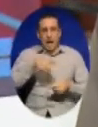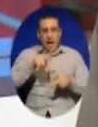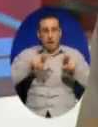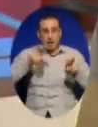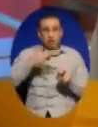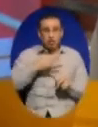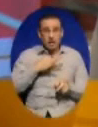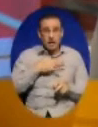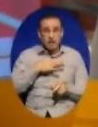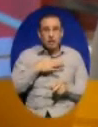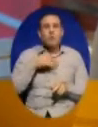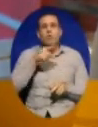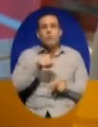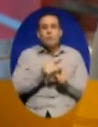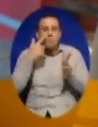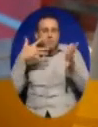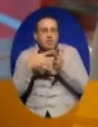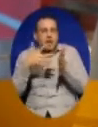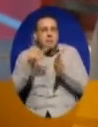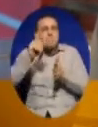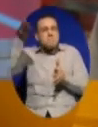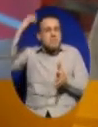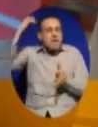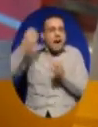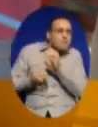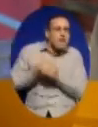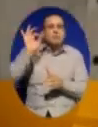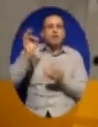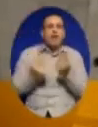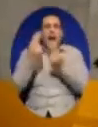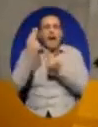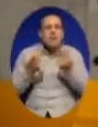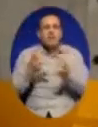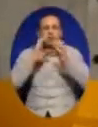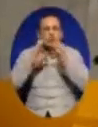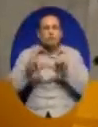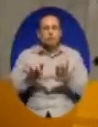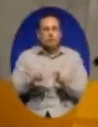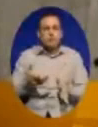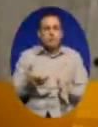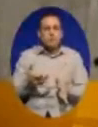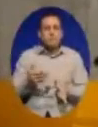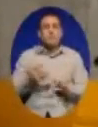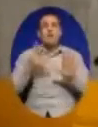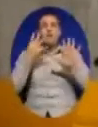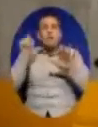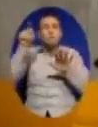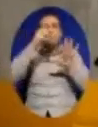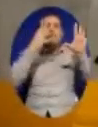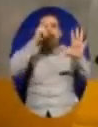עסק במייסדים של ההייטק. הלכנו לתחום של התקשורת. לקחת 9 אבות